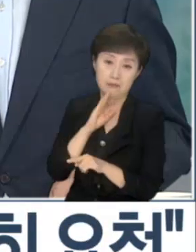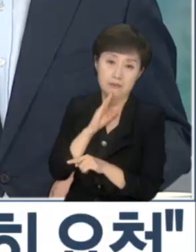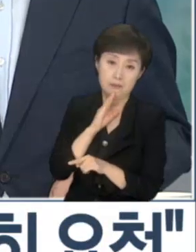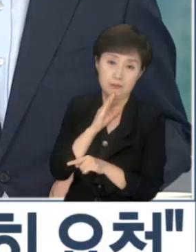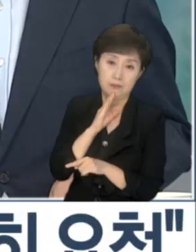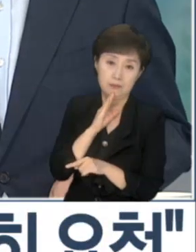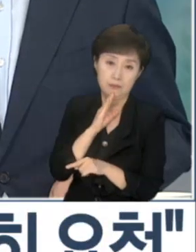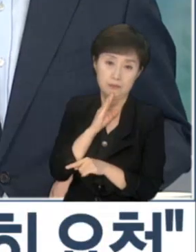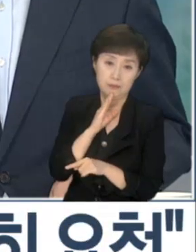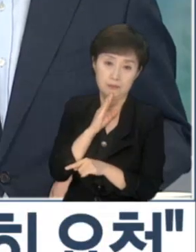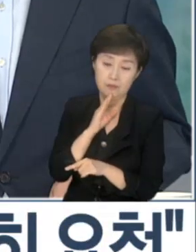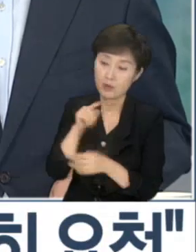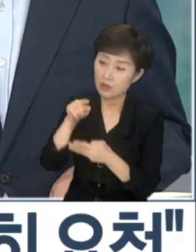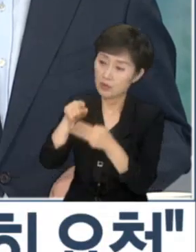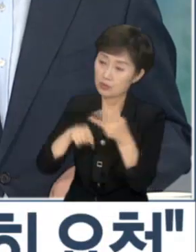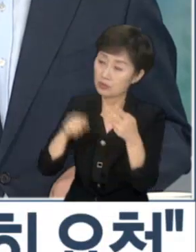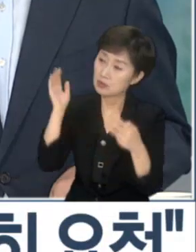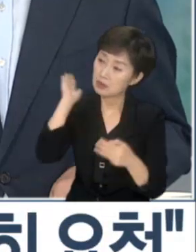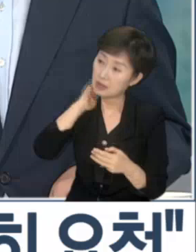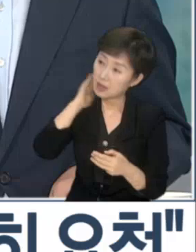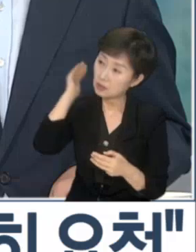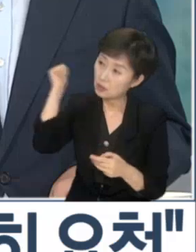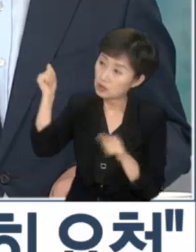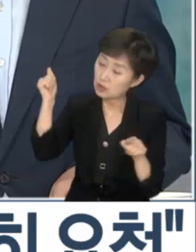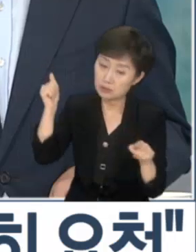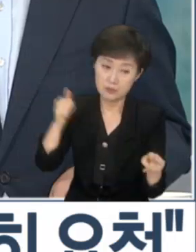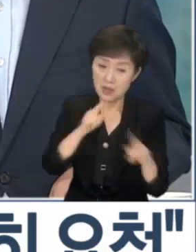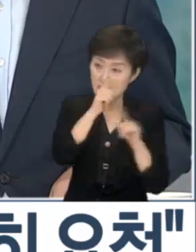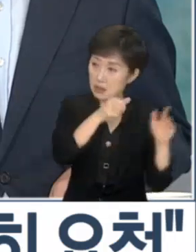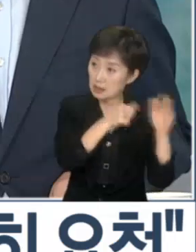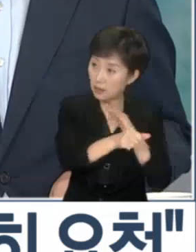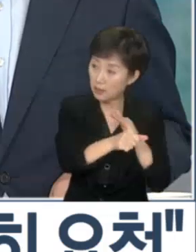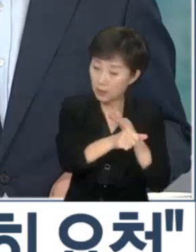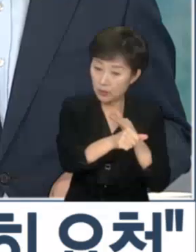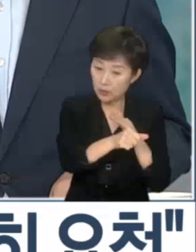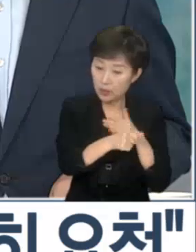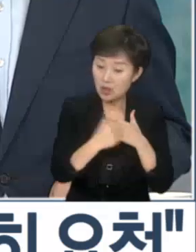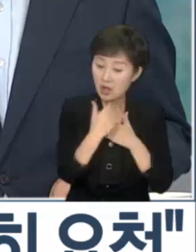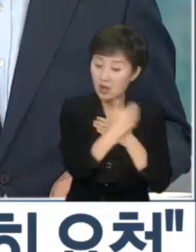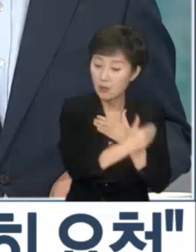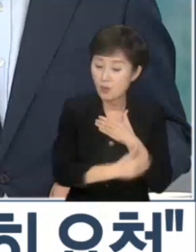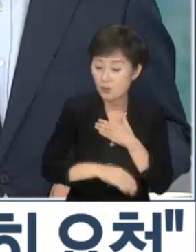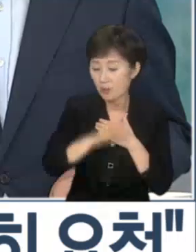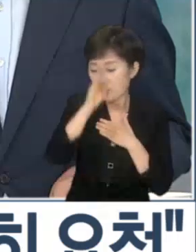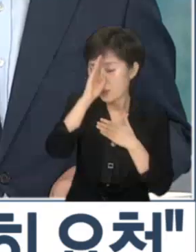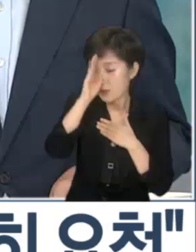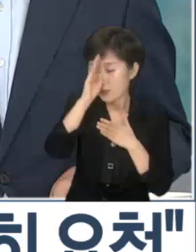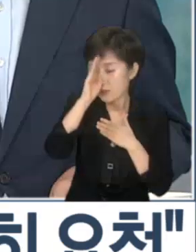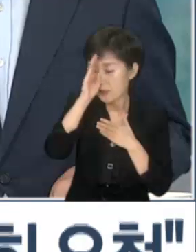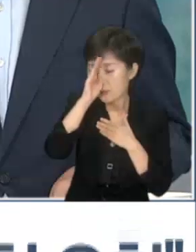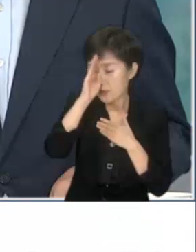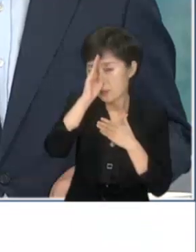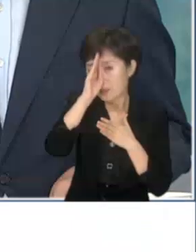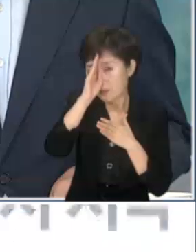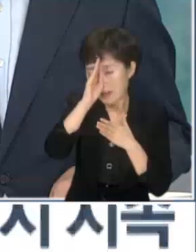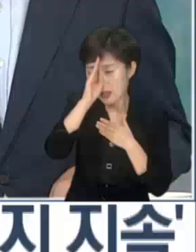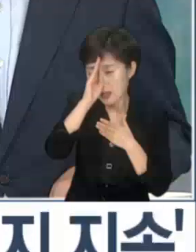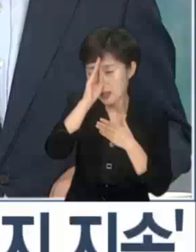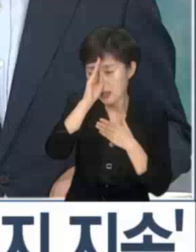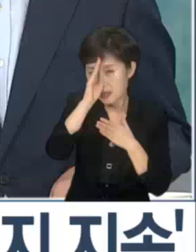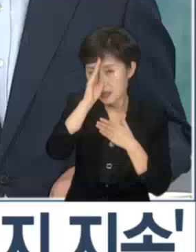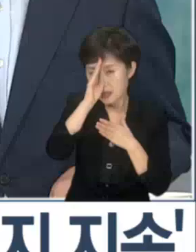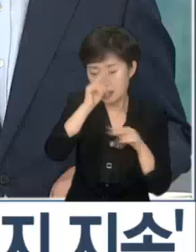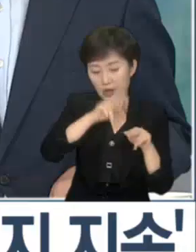그러면 윤석열 대통령의 최대 정적이 건강이 상해서 이제 정치권에서